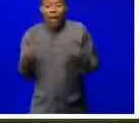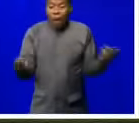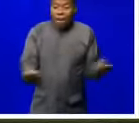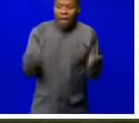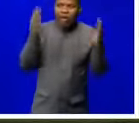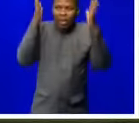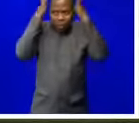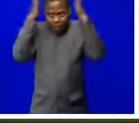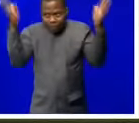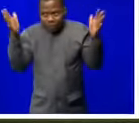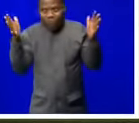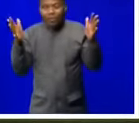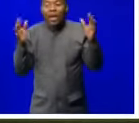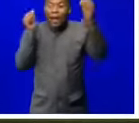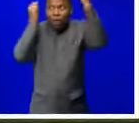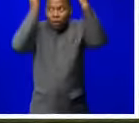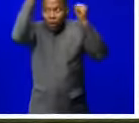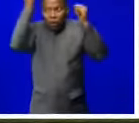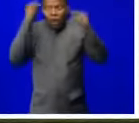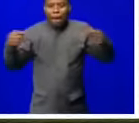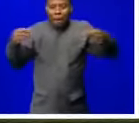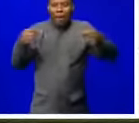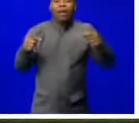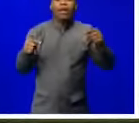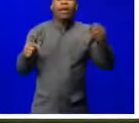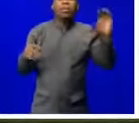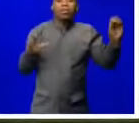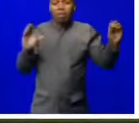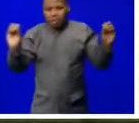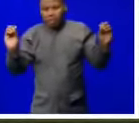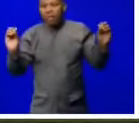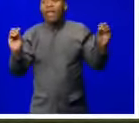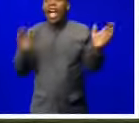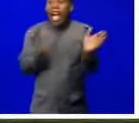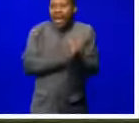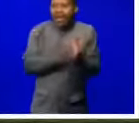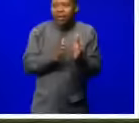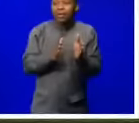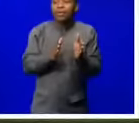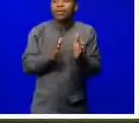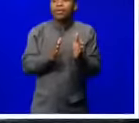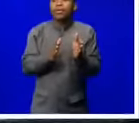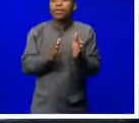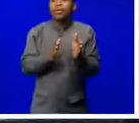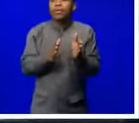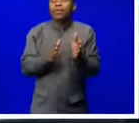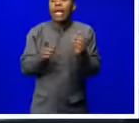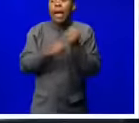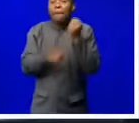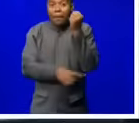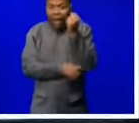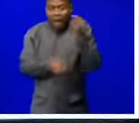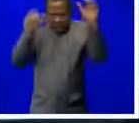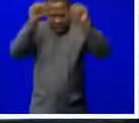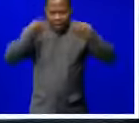lidlale ngekulingana nembabane Highlanders kwaba licandza ngala nangale emdlalweni ye-MTN Premier League lesetulu